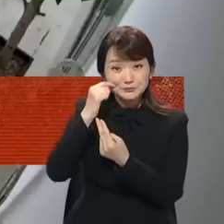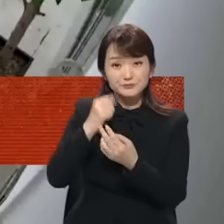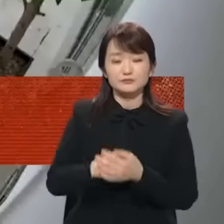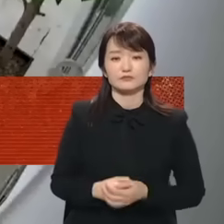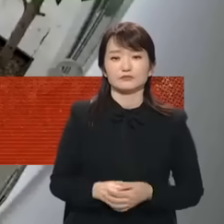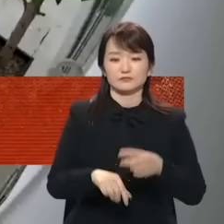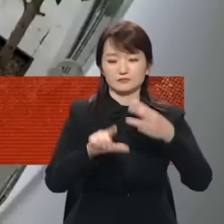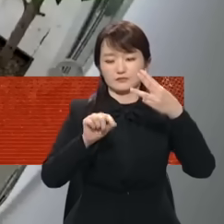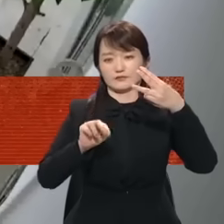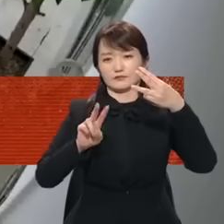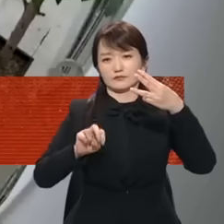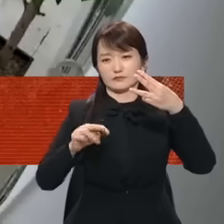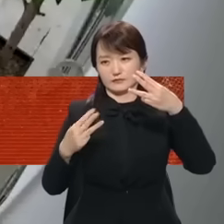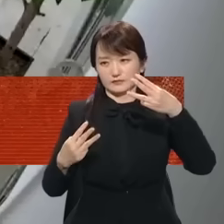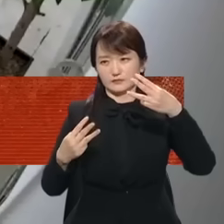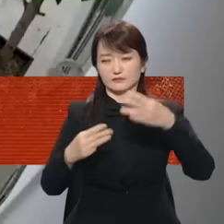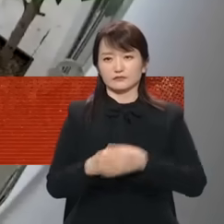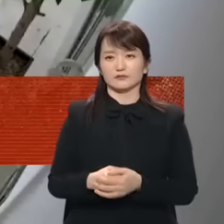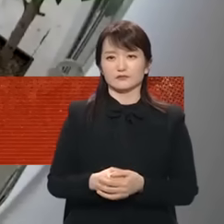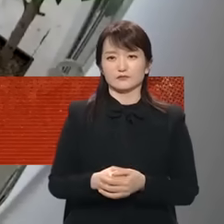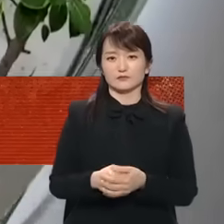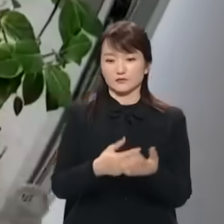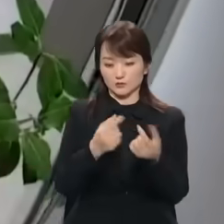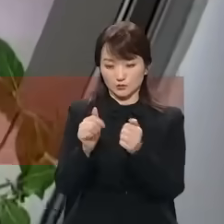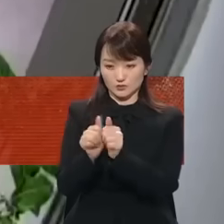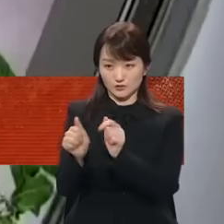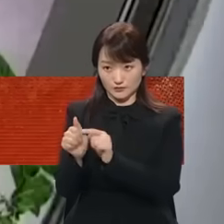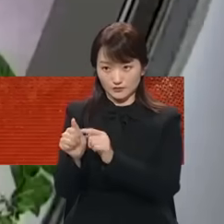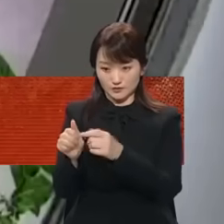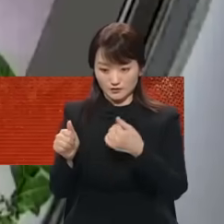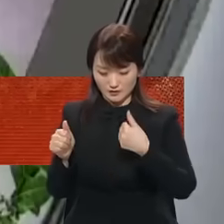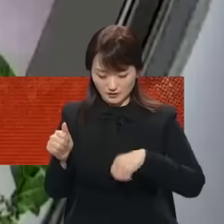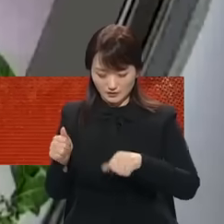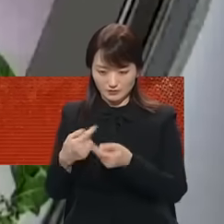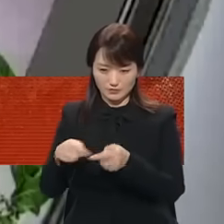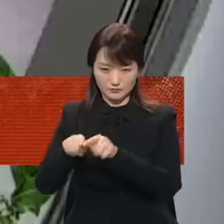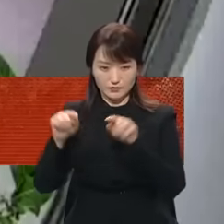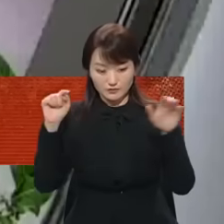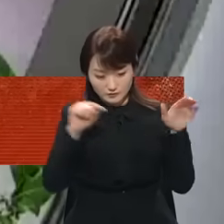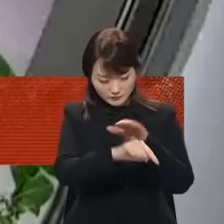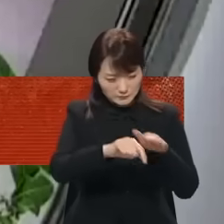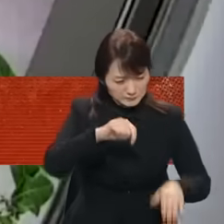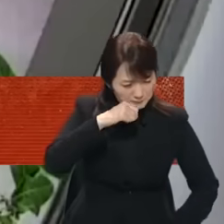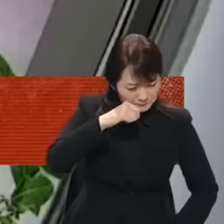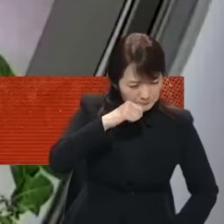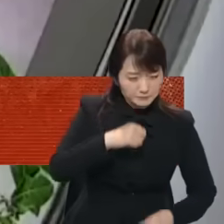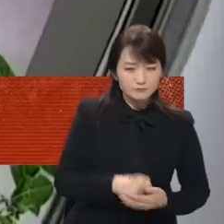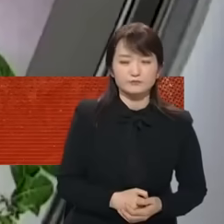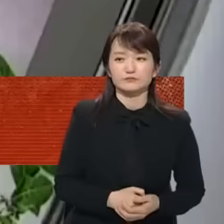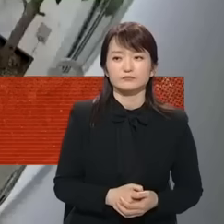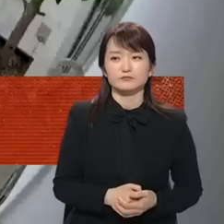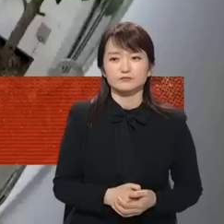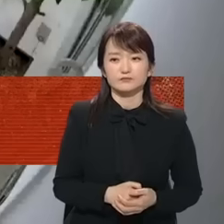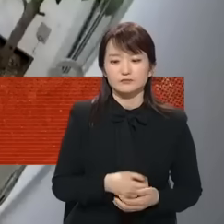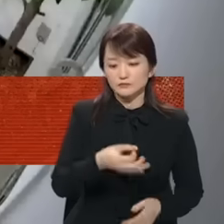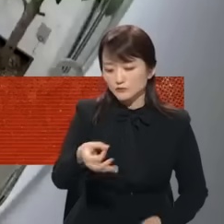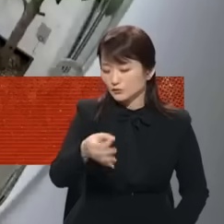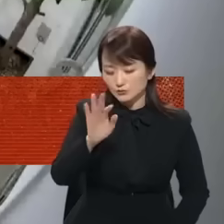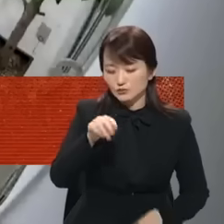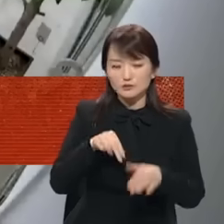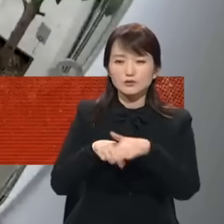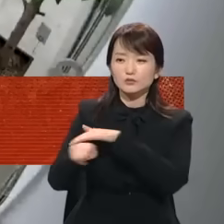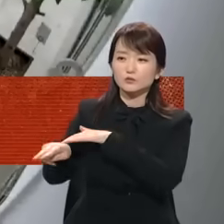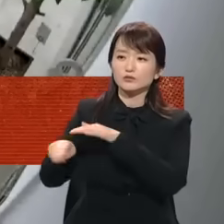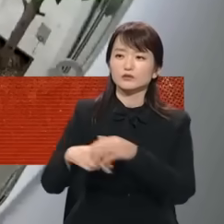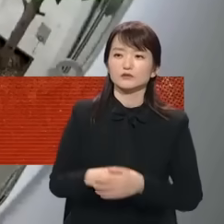지난달 23일입니다 같은 남성이 이번엔 아들이랑 와서 식사를 했고요 한 1분 간격 정도를 주고 결제 안 하고 역시나 도주를